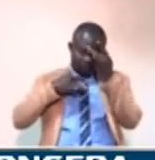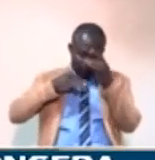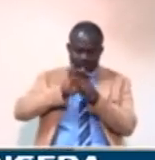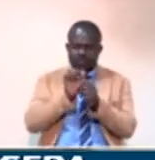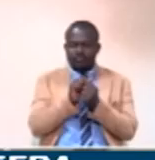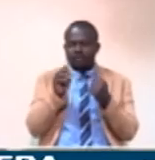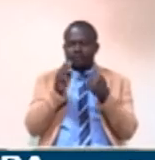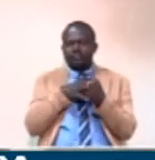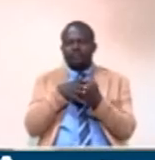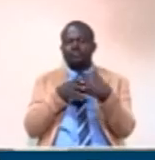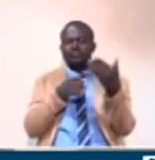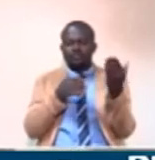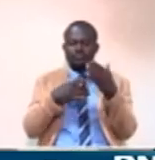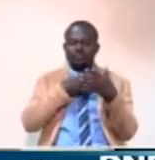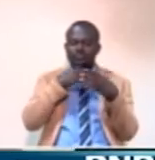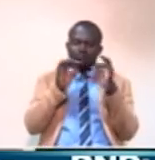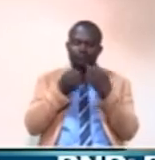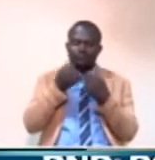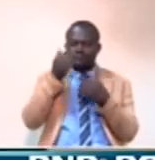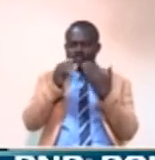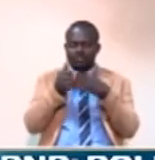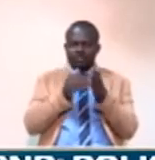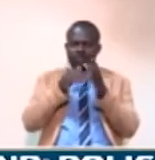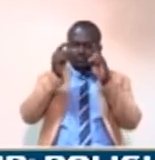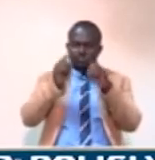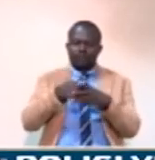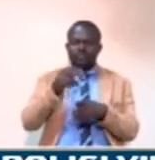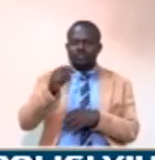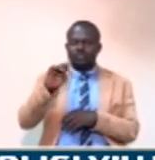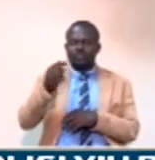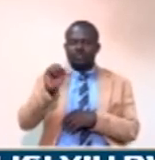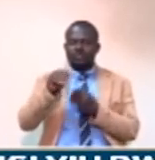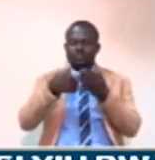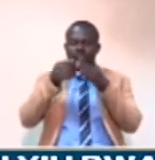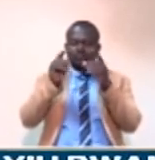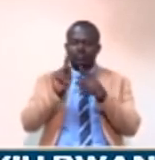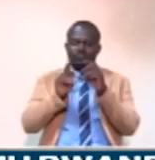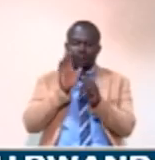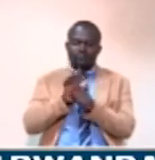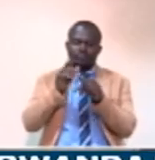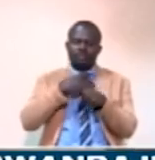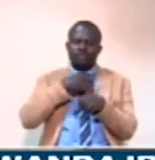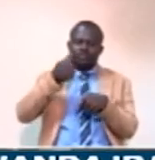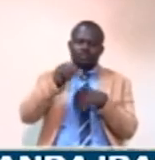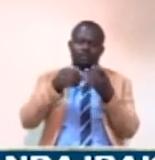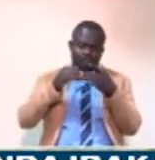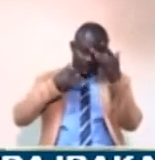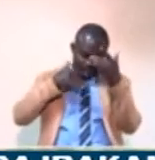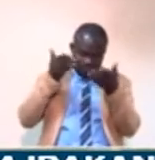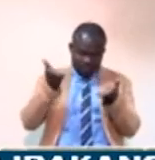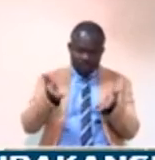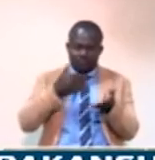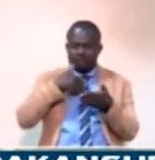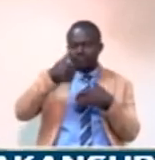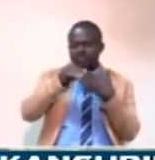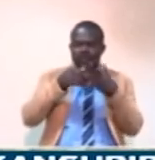COVID-19 basurwa n'imiryango yabo, ndetse iyo ugeze ku bitaro bya Nyarugenge ukaba uhasanga urujya n'uruza rw'abaje gusura ababo baharwariye. Aba bafite